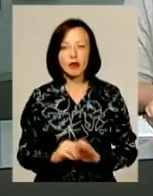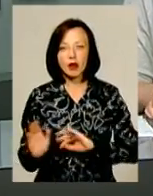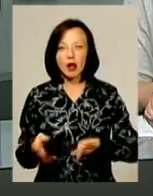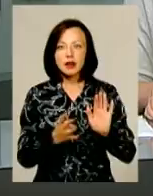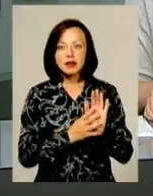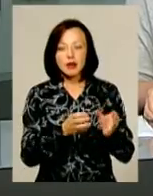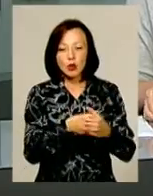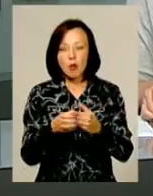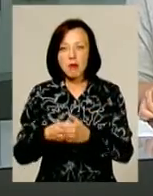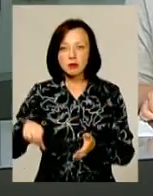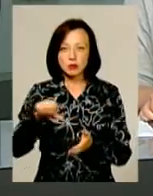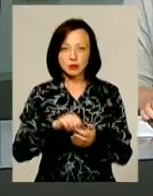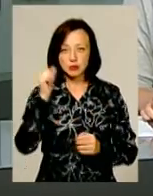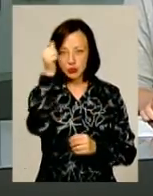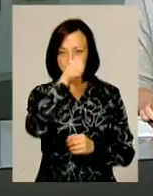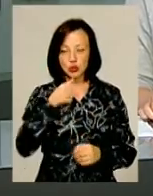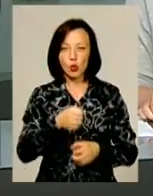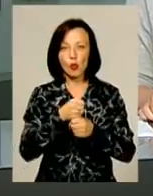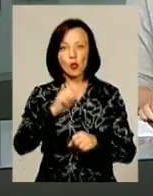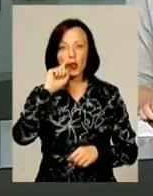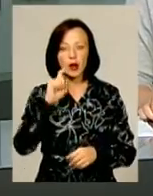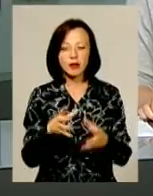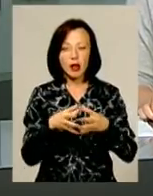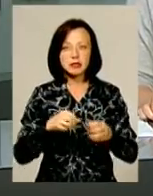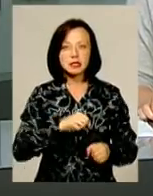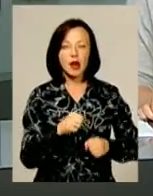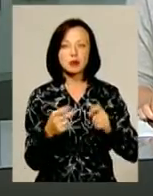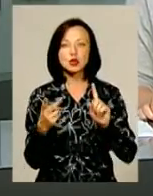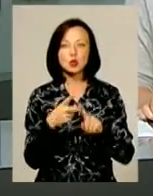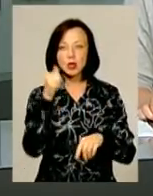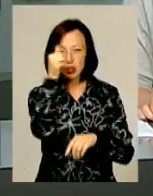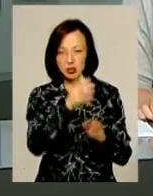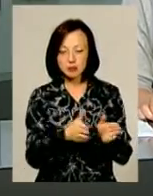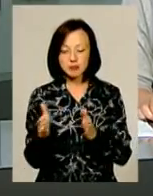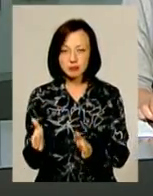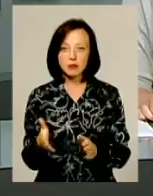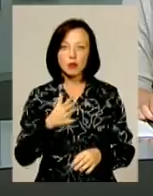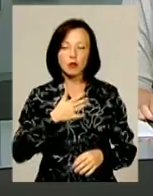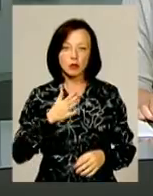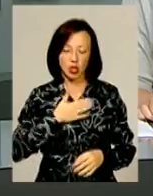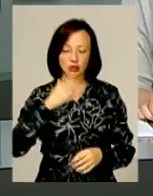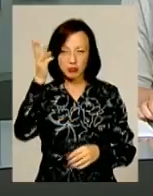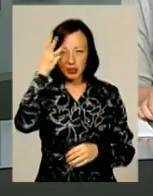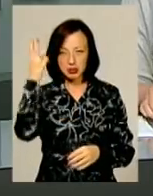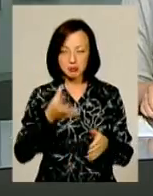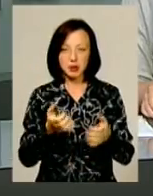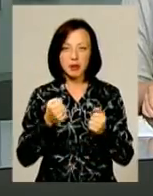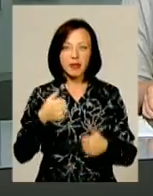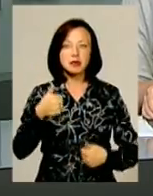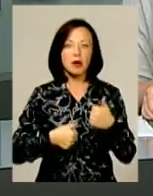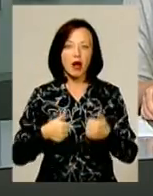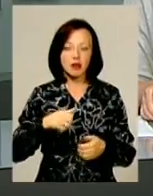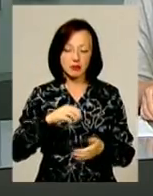9 команд взяли участь у цьогорічному Кубку України з регбі. Його другий рік поспіль приймав наш обласний центр. Хмельниччину на